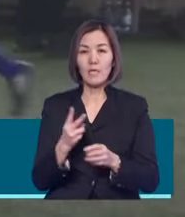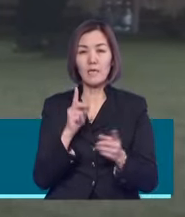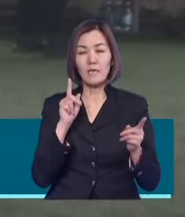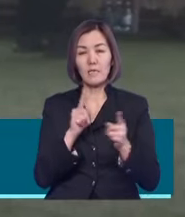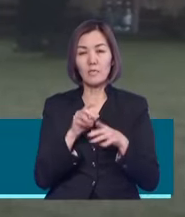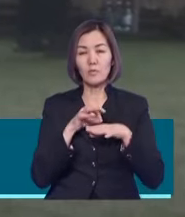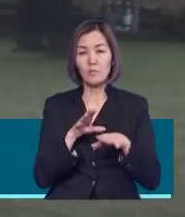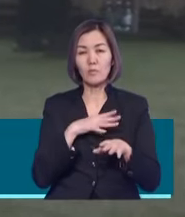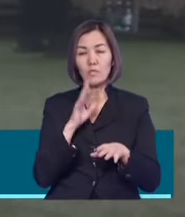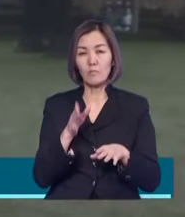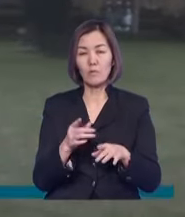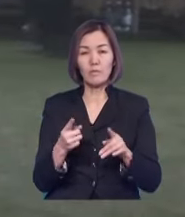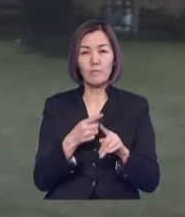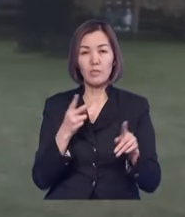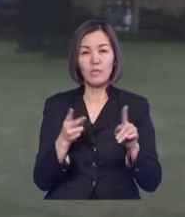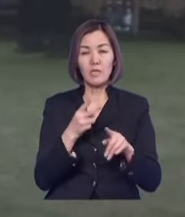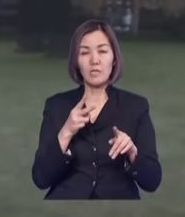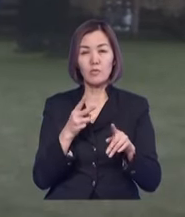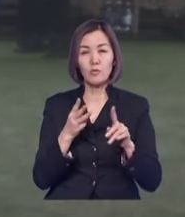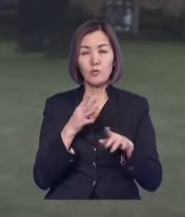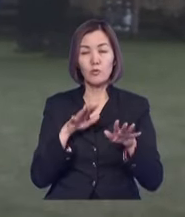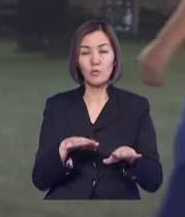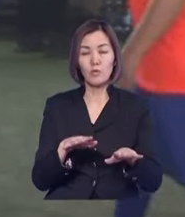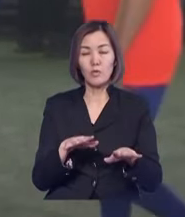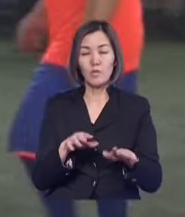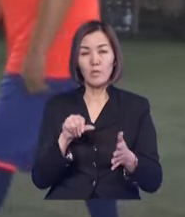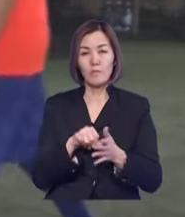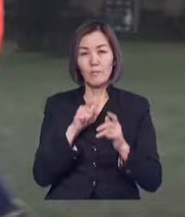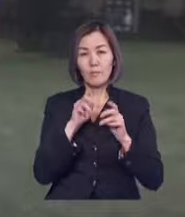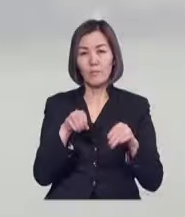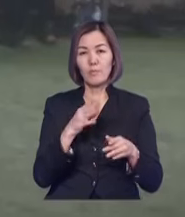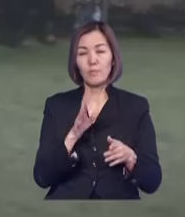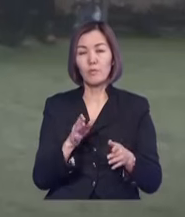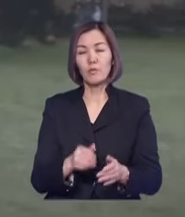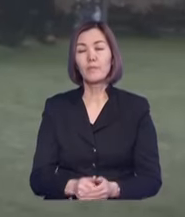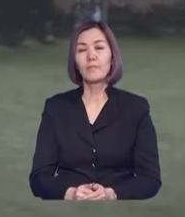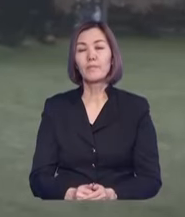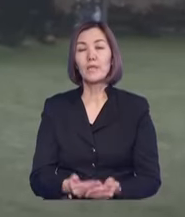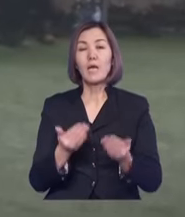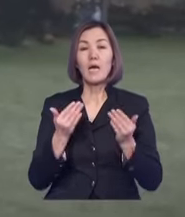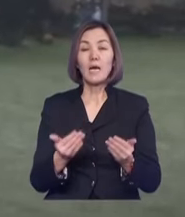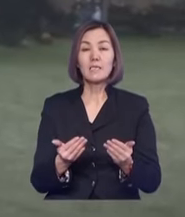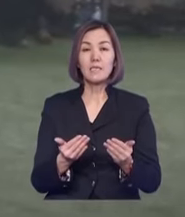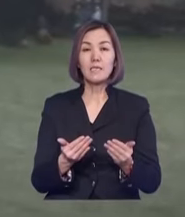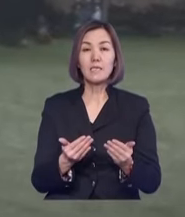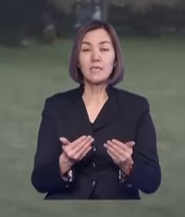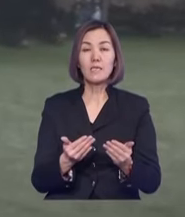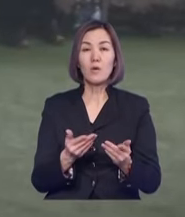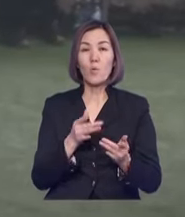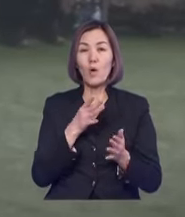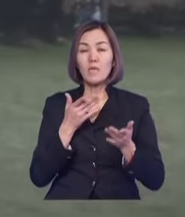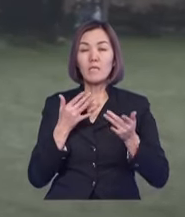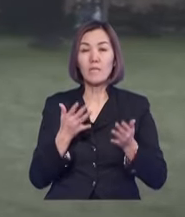ойнайды. Бірінші, екінші, үшінші орынға марапаттар бар. Қазіргі енді заман талабына